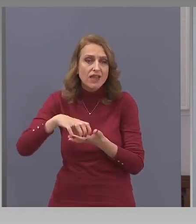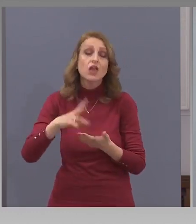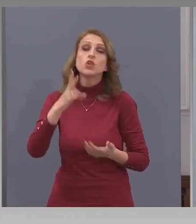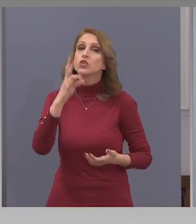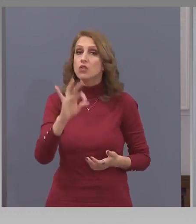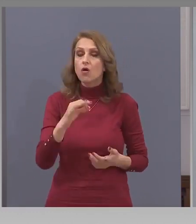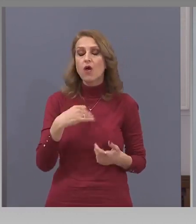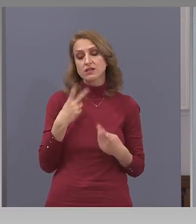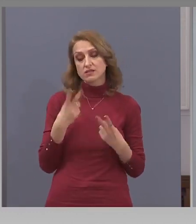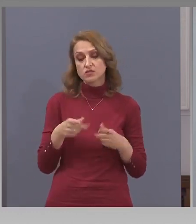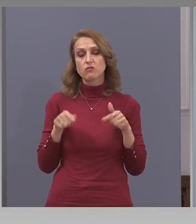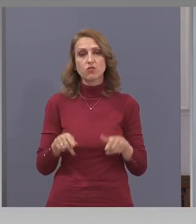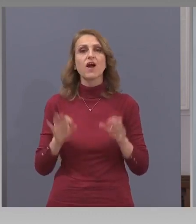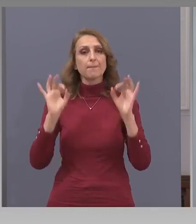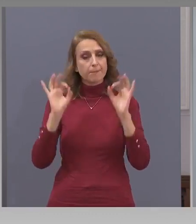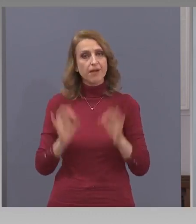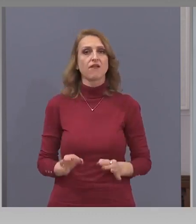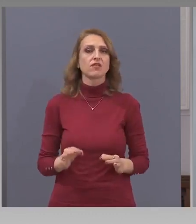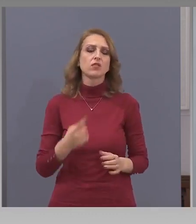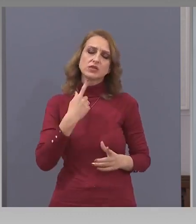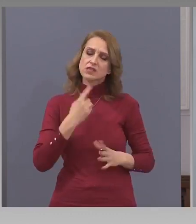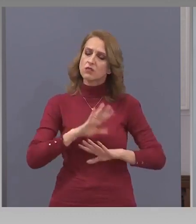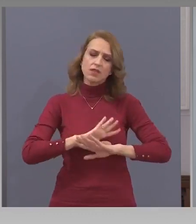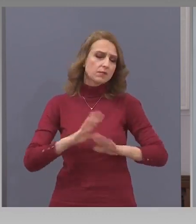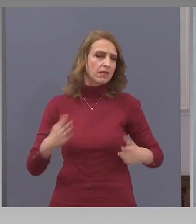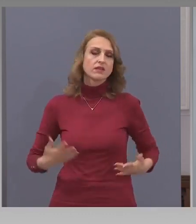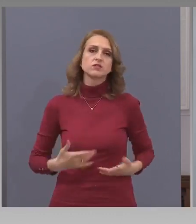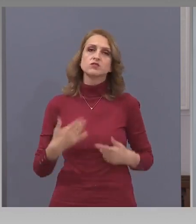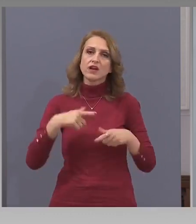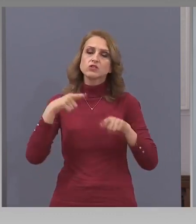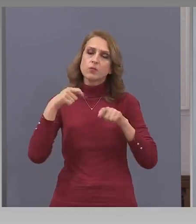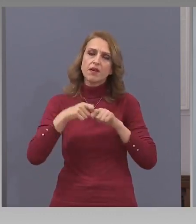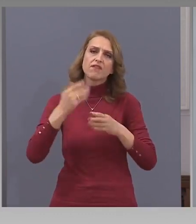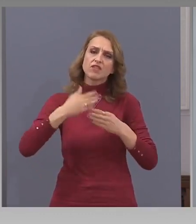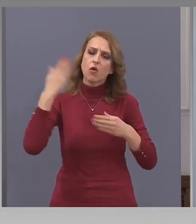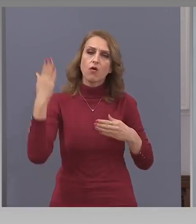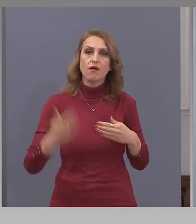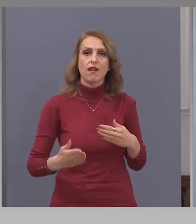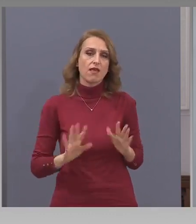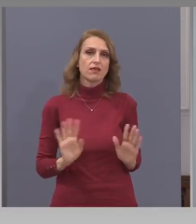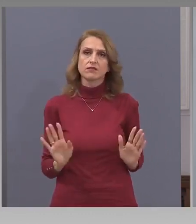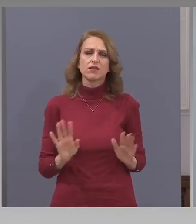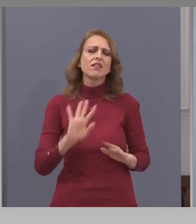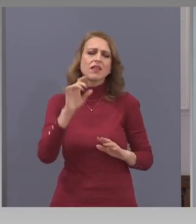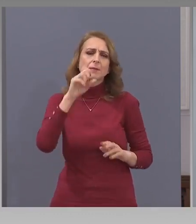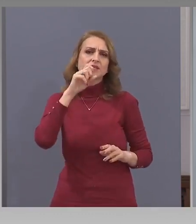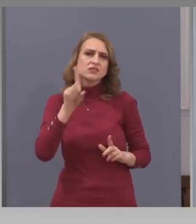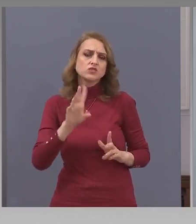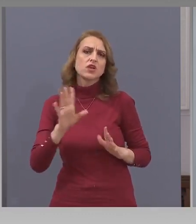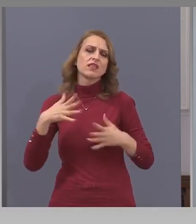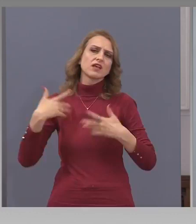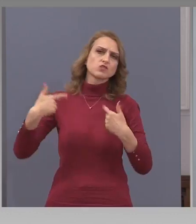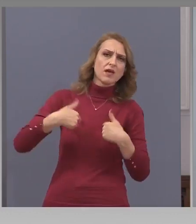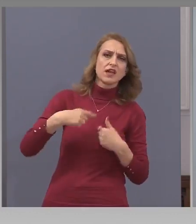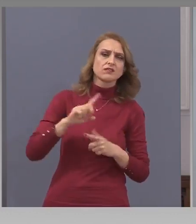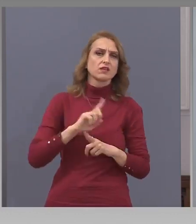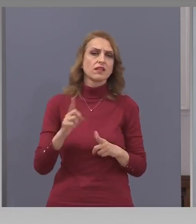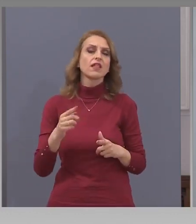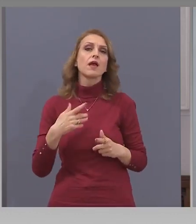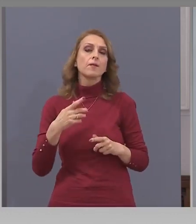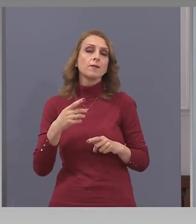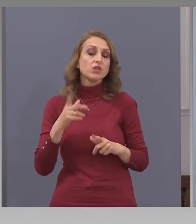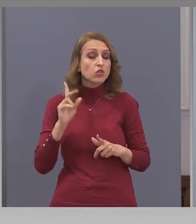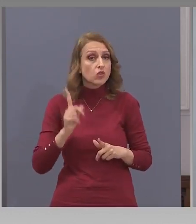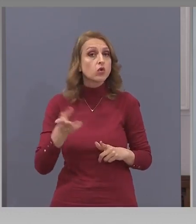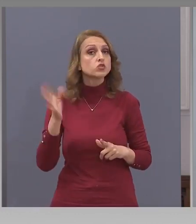край. Това е правилно. Доказано света. Каквото и да ни, може да ги няма после ГЕРБ. Но